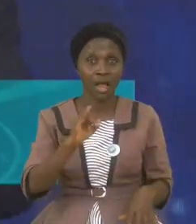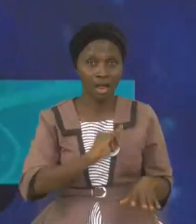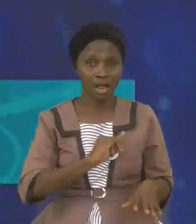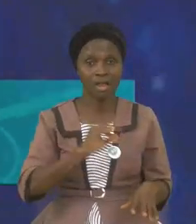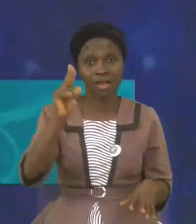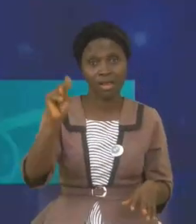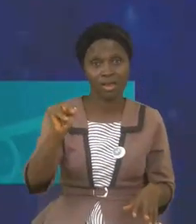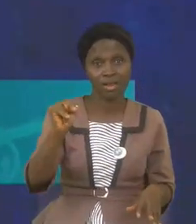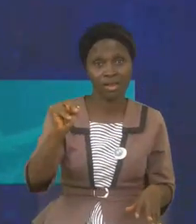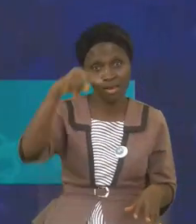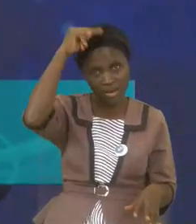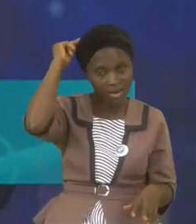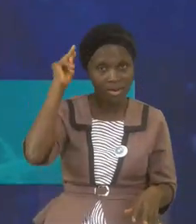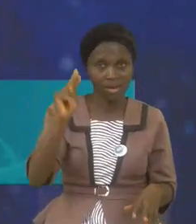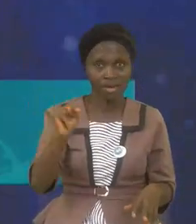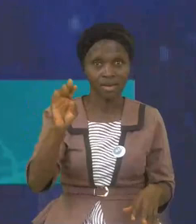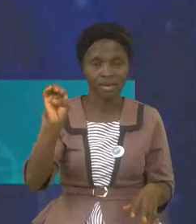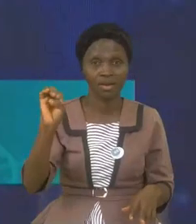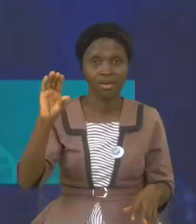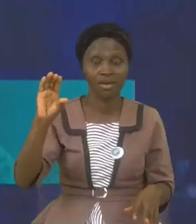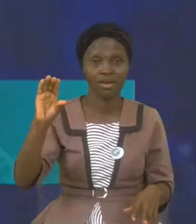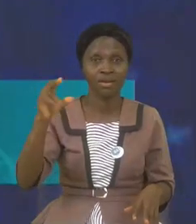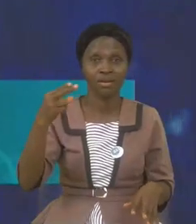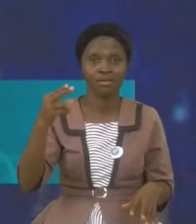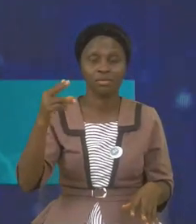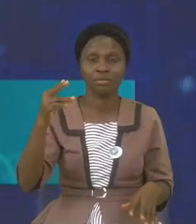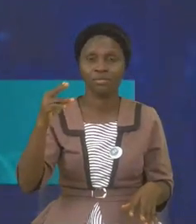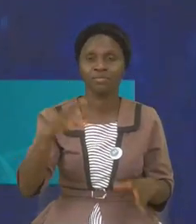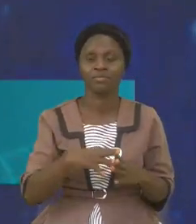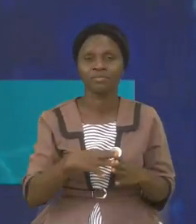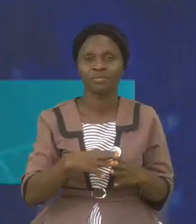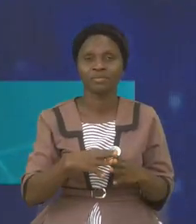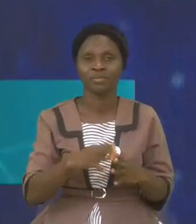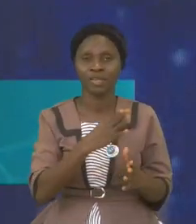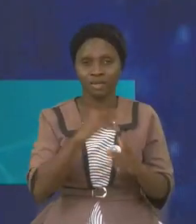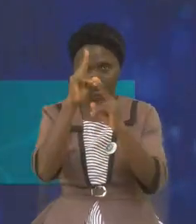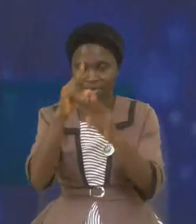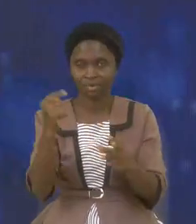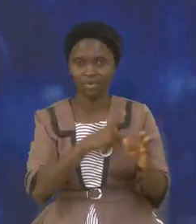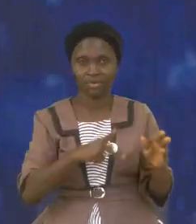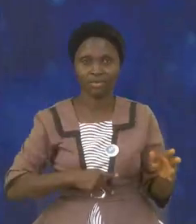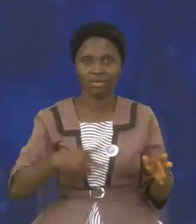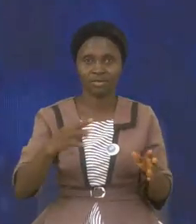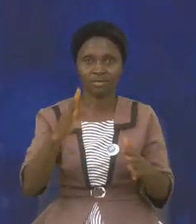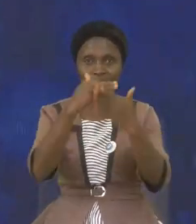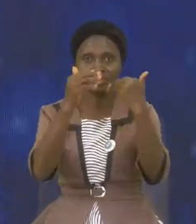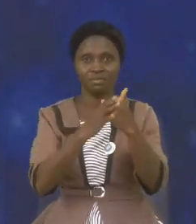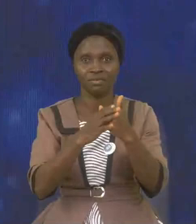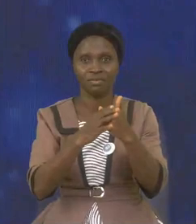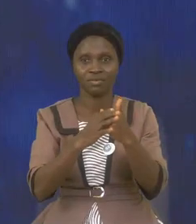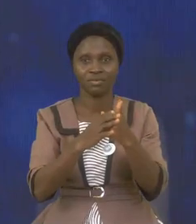Maintenant, moi, Nebuchadnezzar, je loue, j'exalte et je glorifie le Dieu des